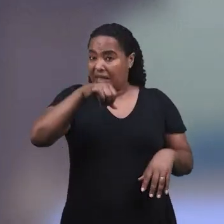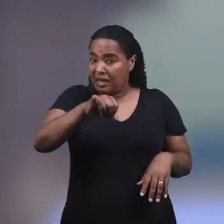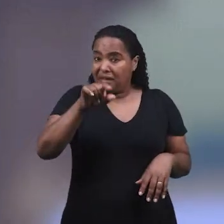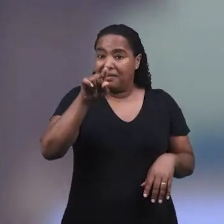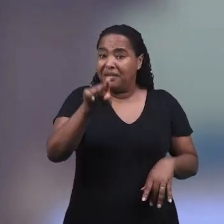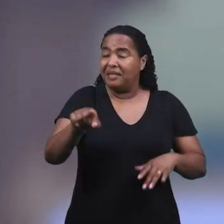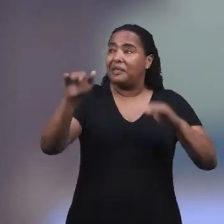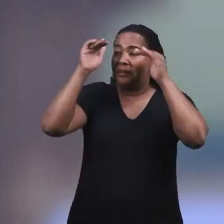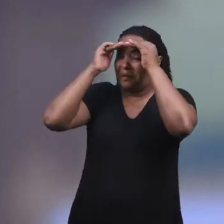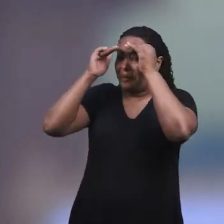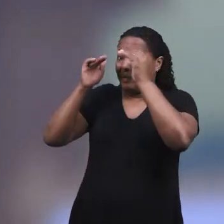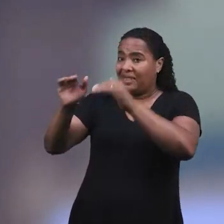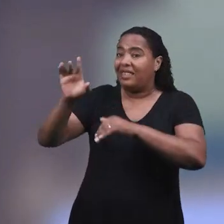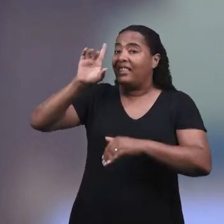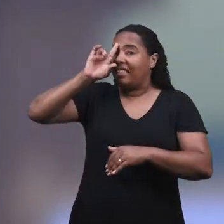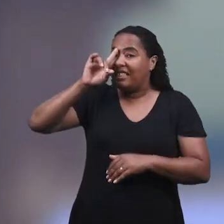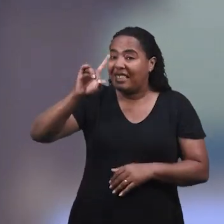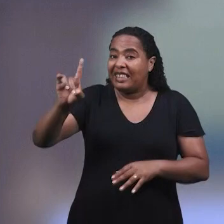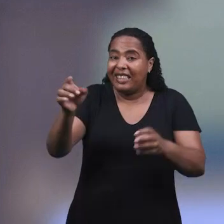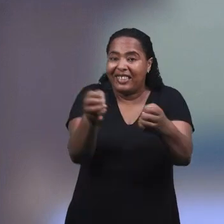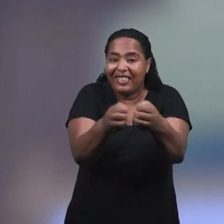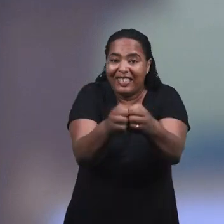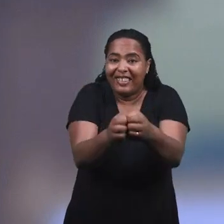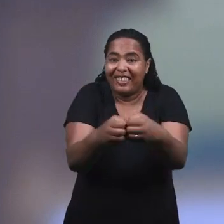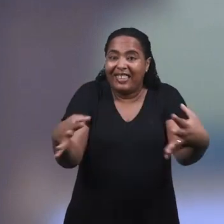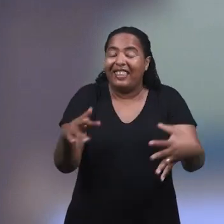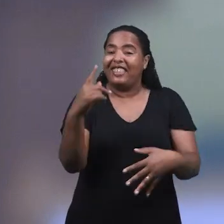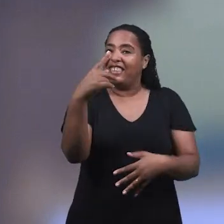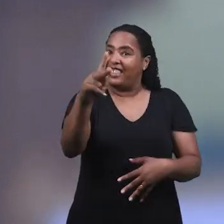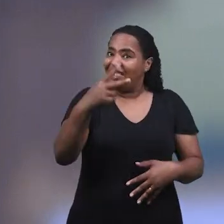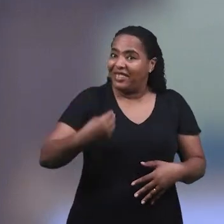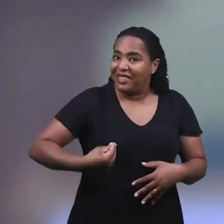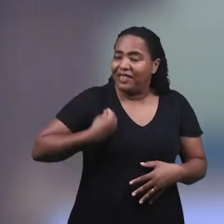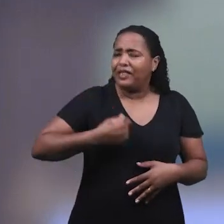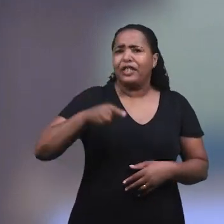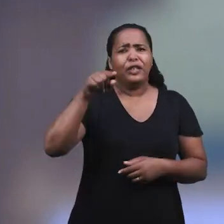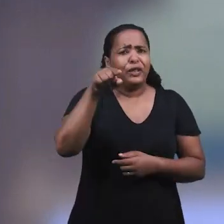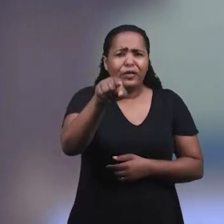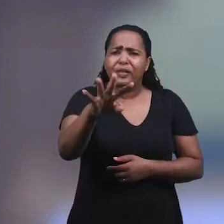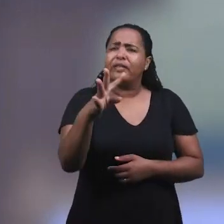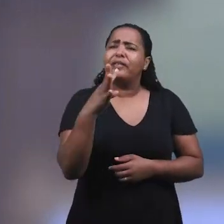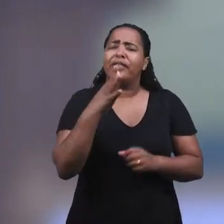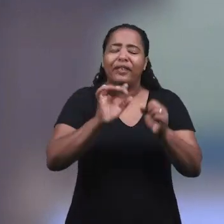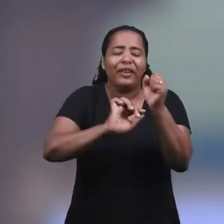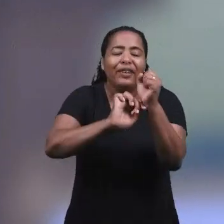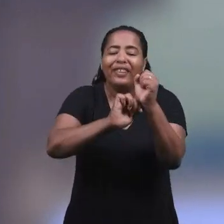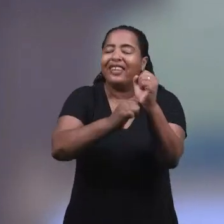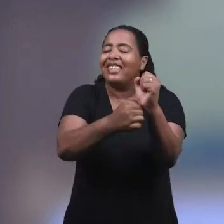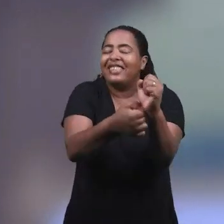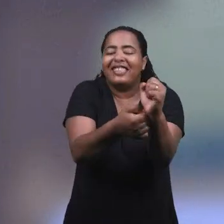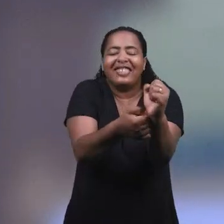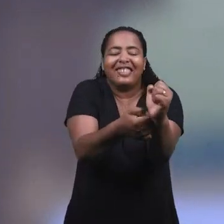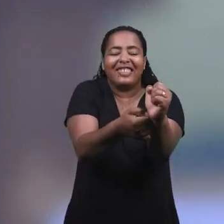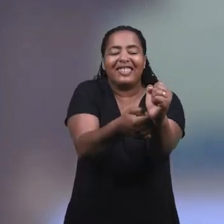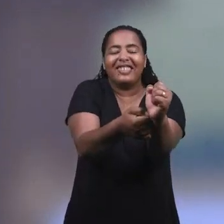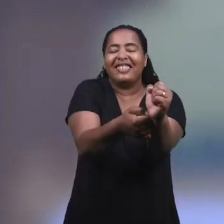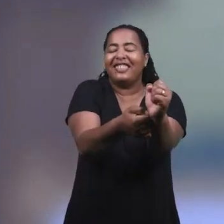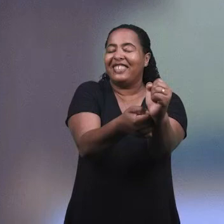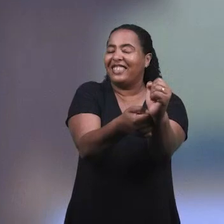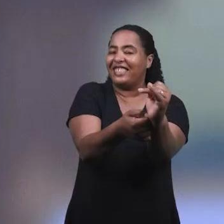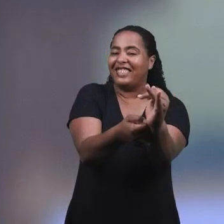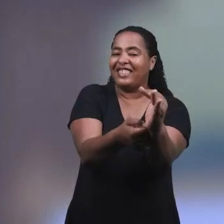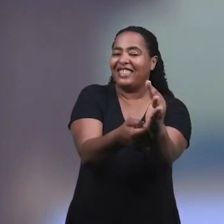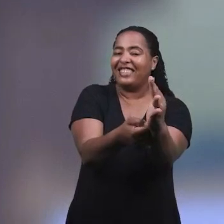Si vous faites cela, Dieu va opérer des merveilles dans ta vie et vous allez connaître les mystères, des